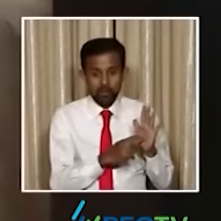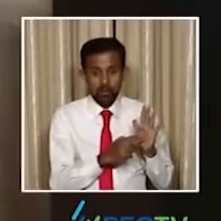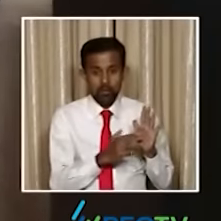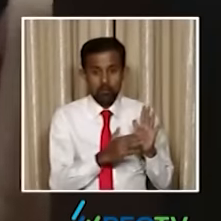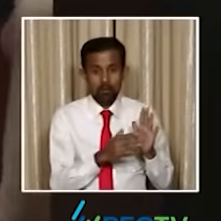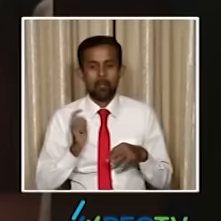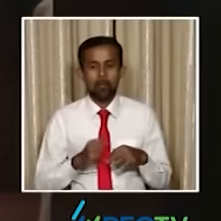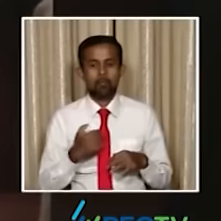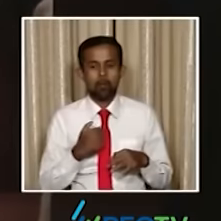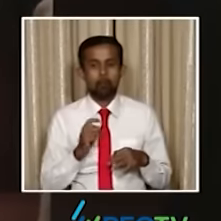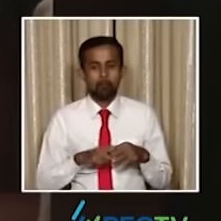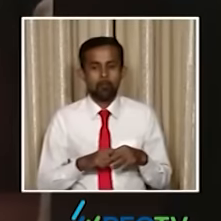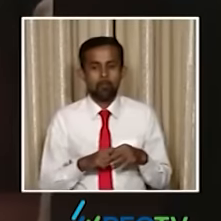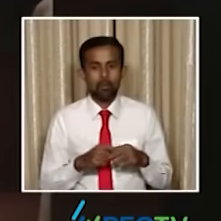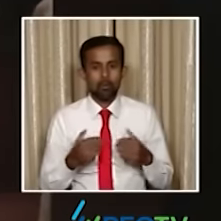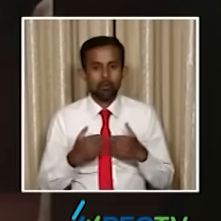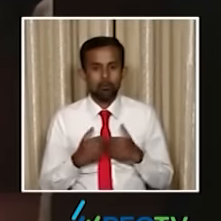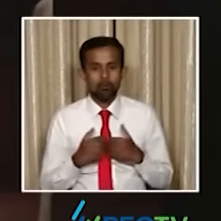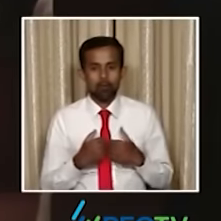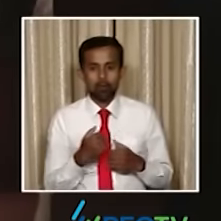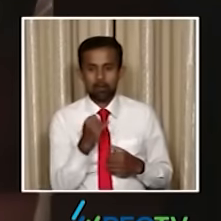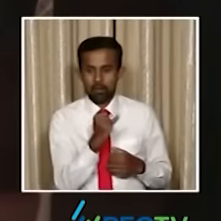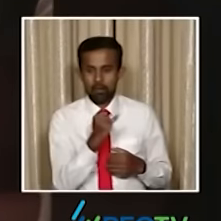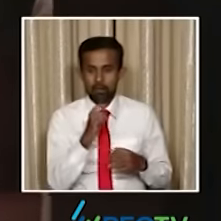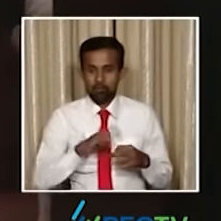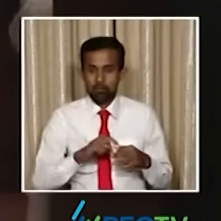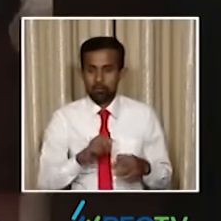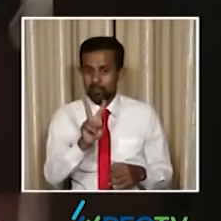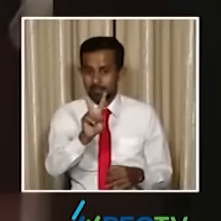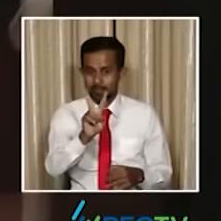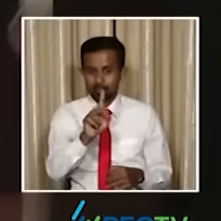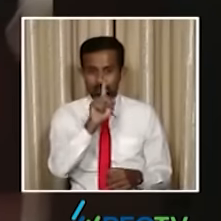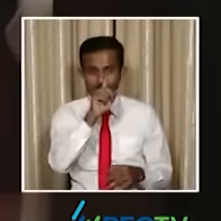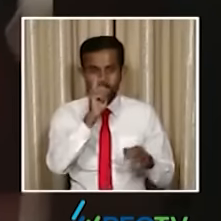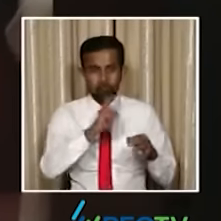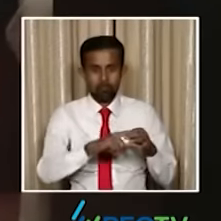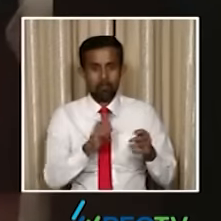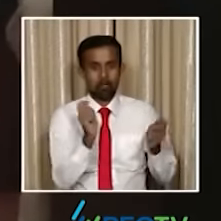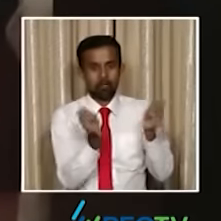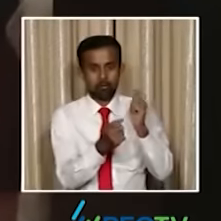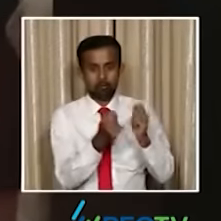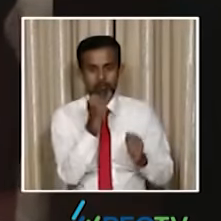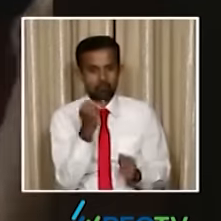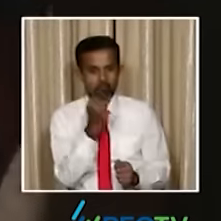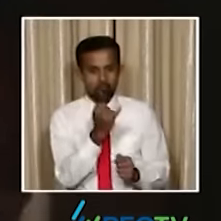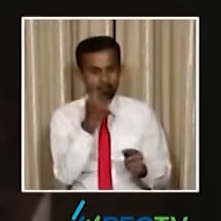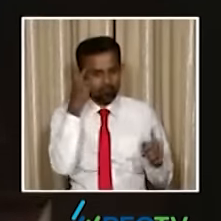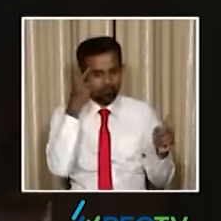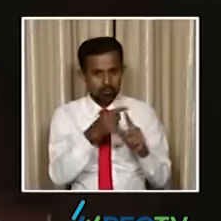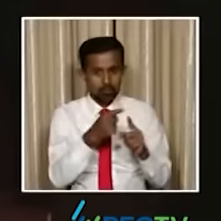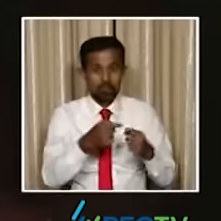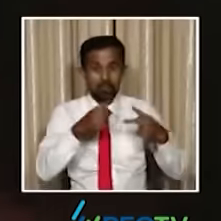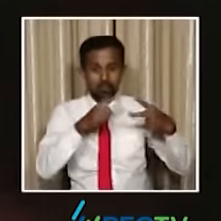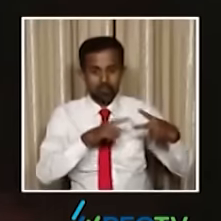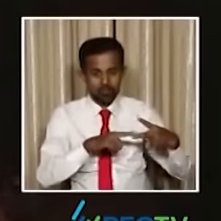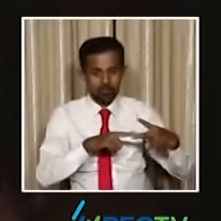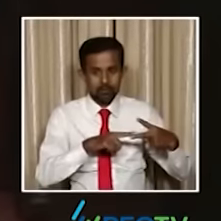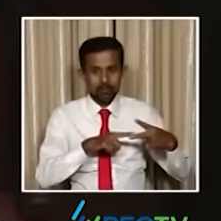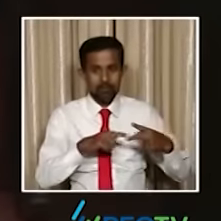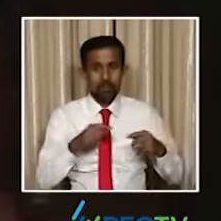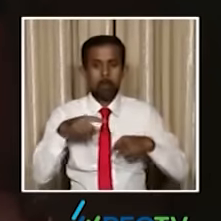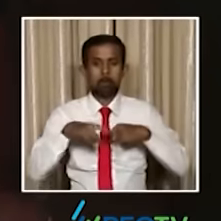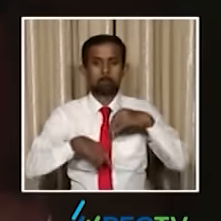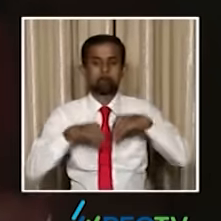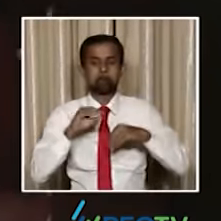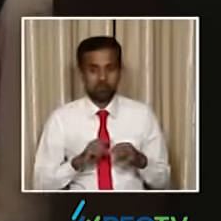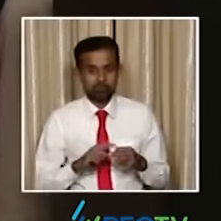පැහැදිලි කරලා තිබෙනවා. මම නරක ප්‍රශ්න දෙකක් ඇහුවා. එක ප්‍රශ්නේ තමයි ක්‍රිකට් දූෂණය ගැන. අනිත් එක තමයි නැතිවරණය